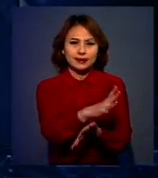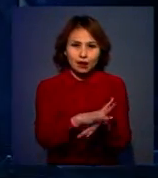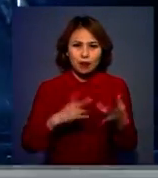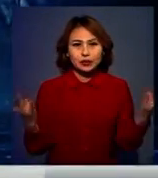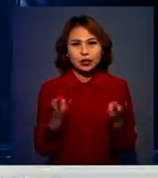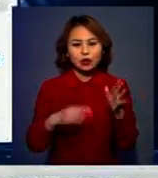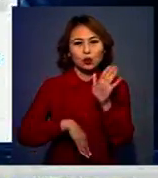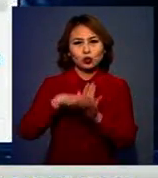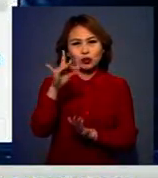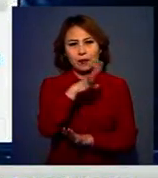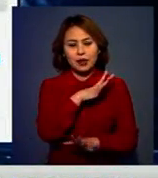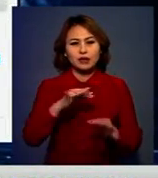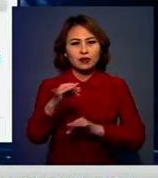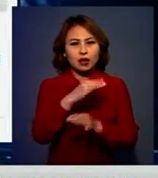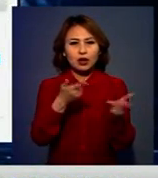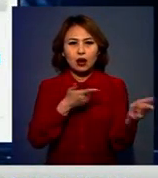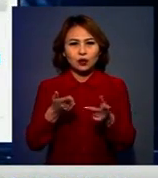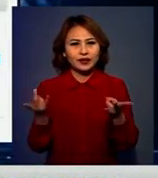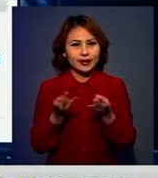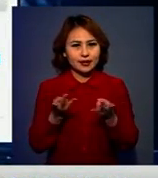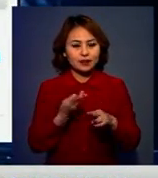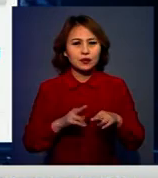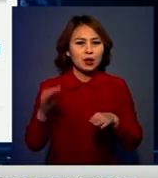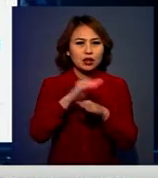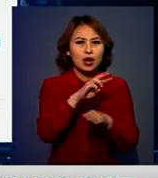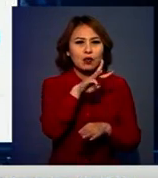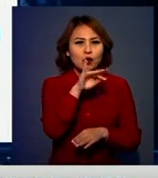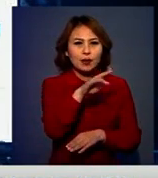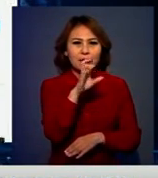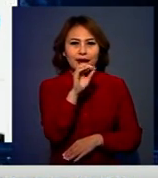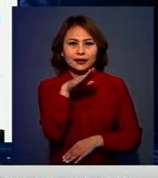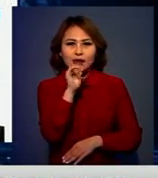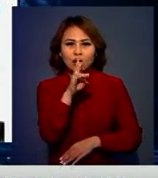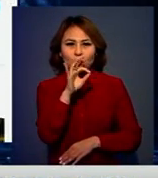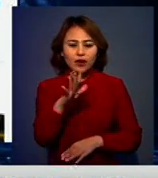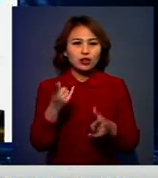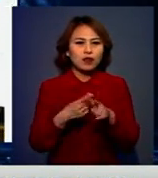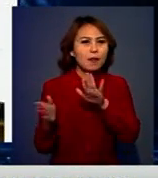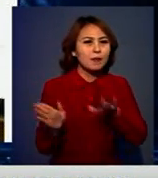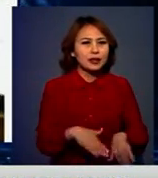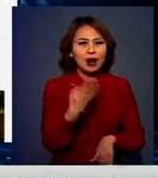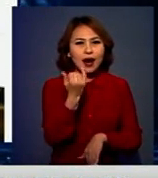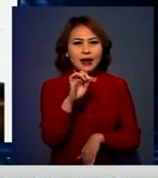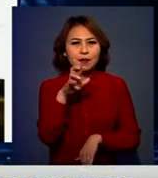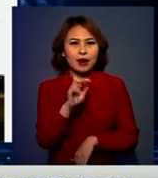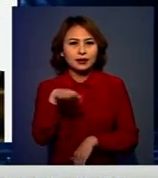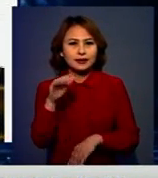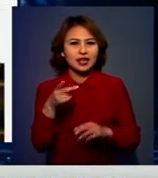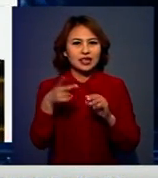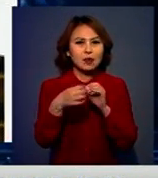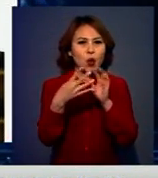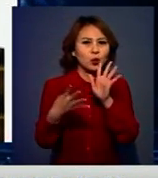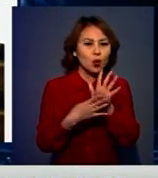дамытудың концептуалды жолдарын әзірлеу қажеттігін айтты. Сонымен қатар Мұрат Бектанов осы күндері өтіп жатқан Айбалта 2019